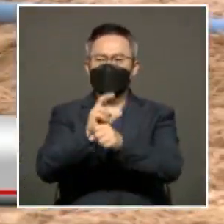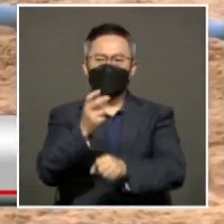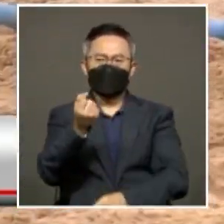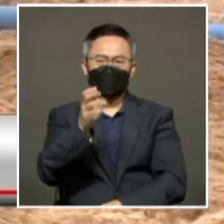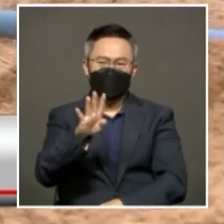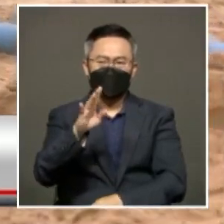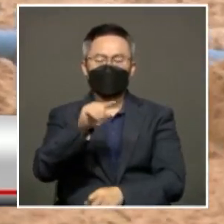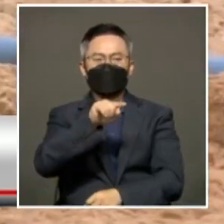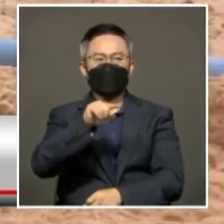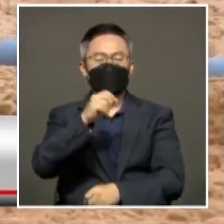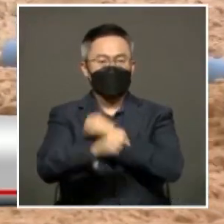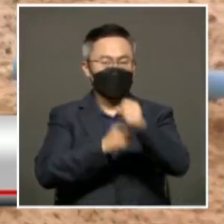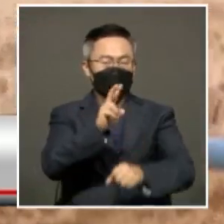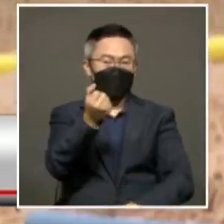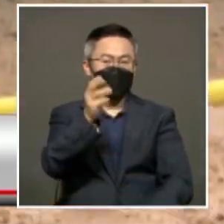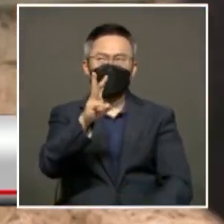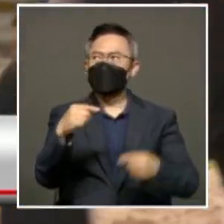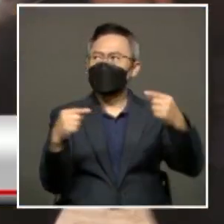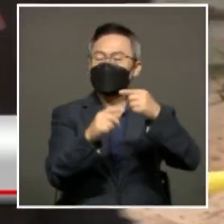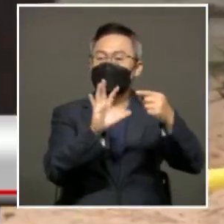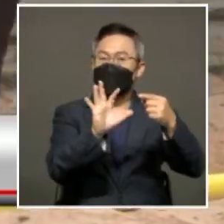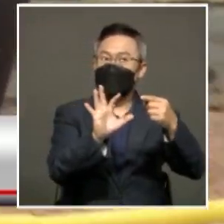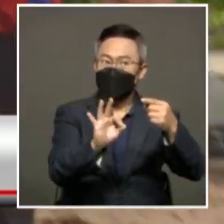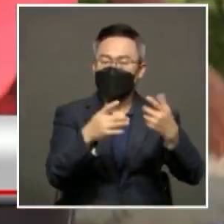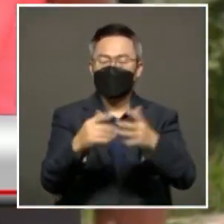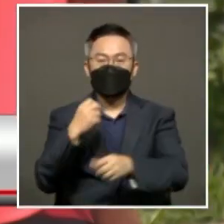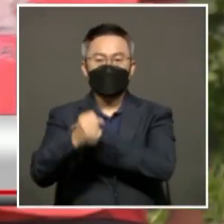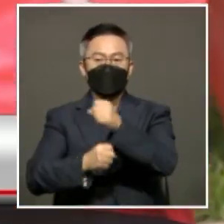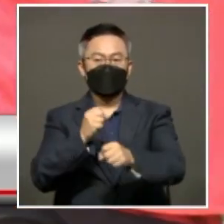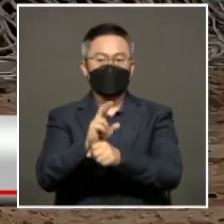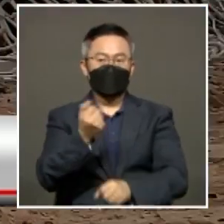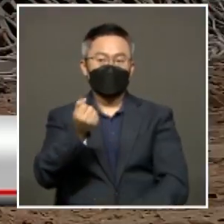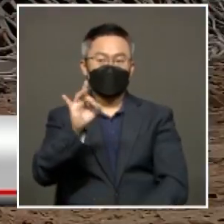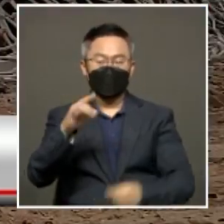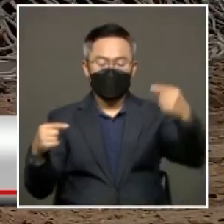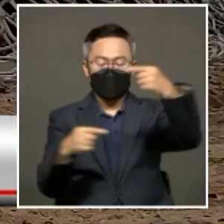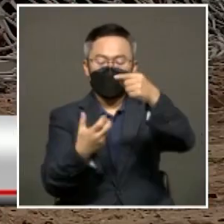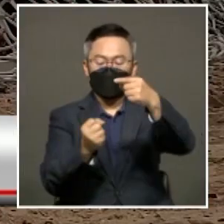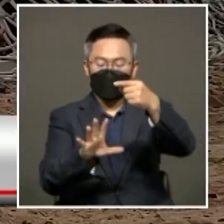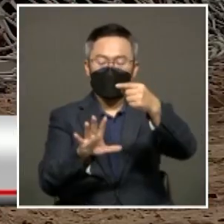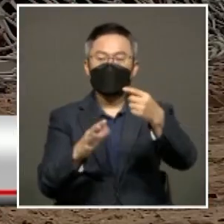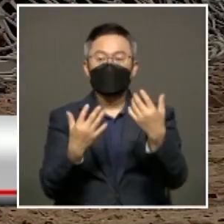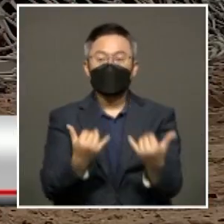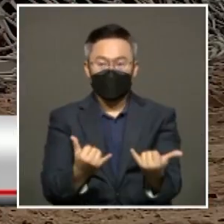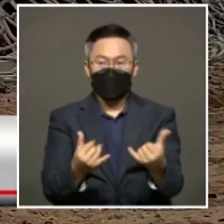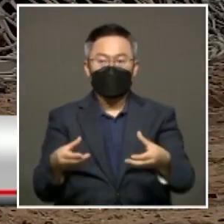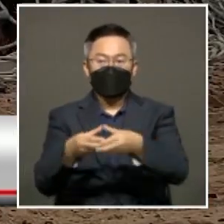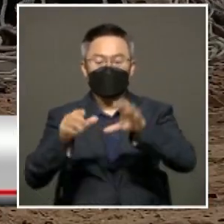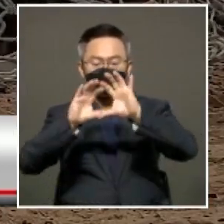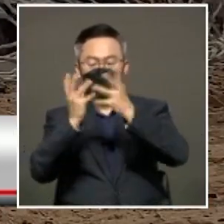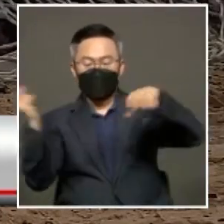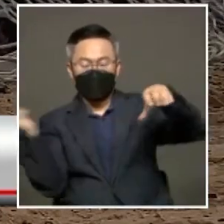กับ2016และครั้งล่าสุดเมื่อปี2018จบในอันดับที่15ส่วนในครั้งนี้ทีมแฮนด์บอลชายหาดสาวไ